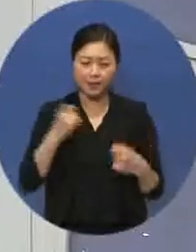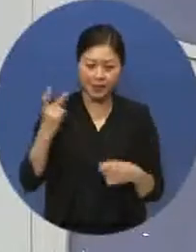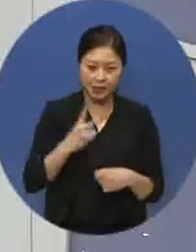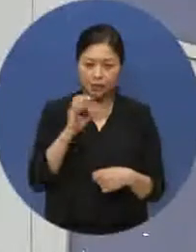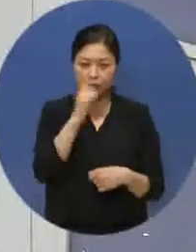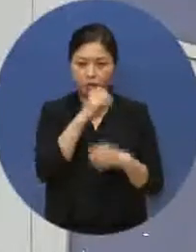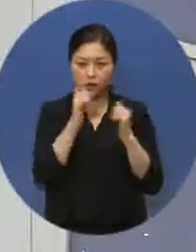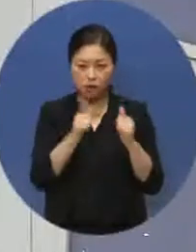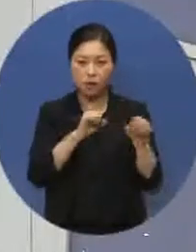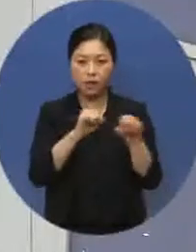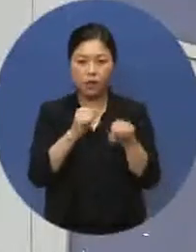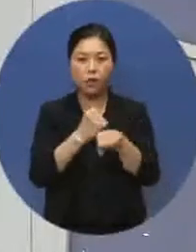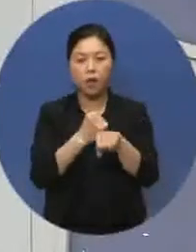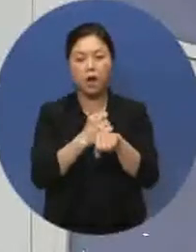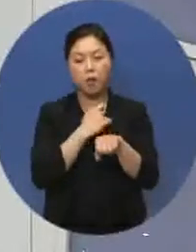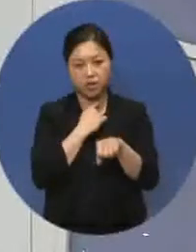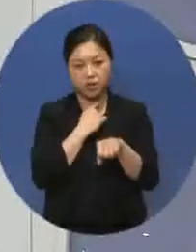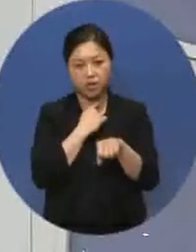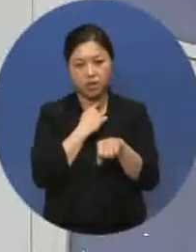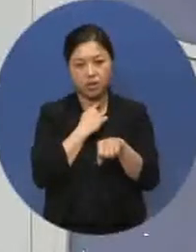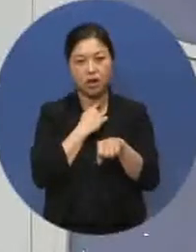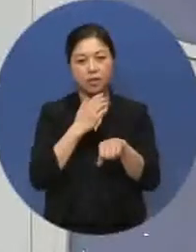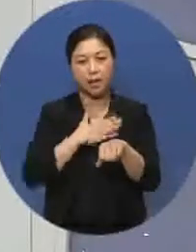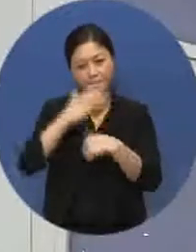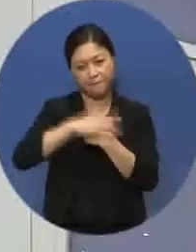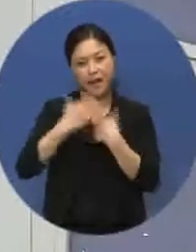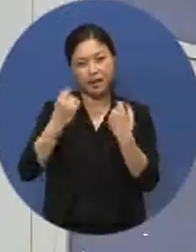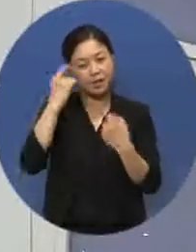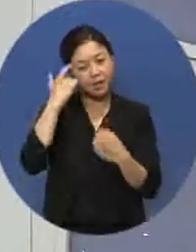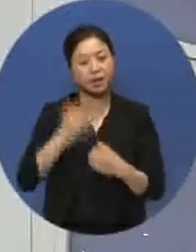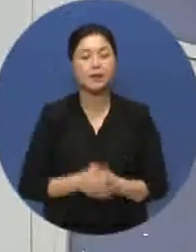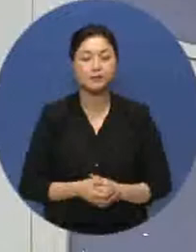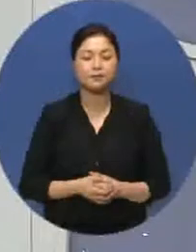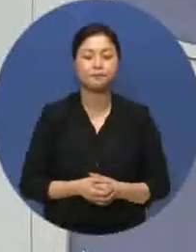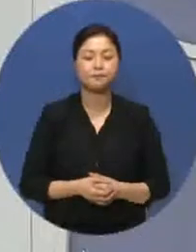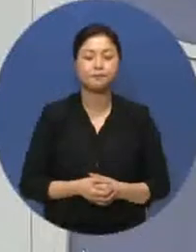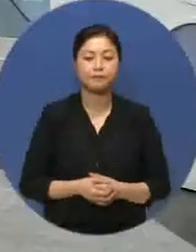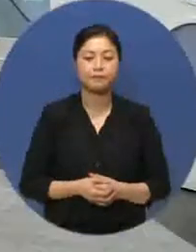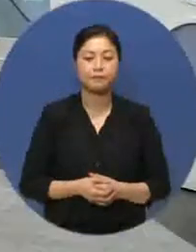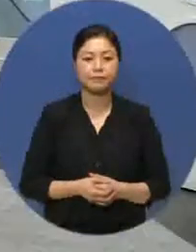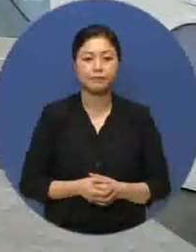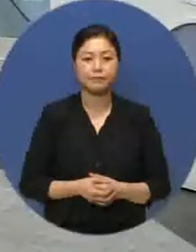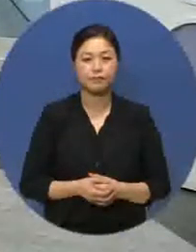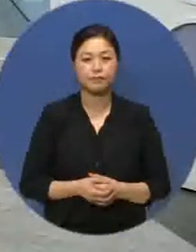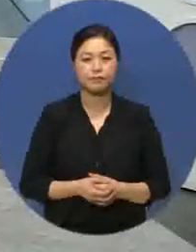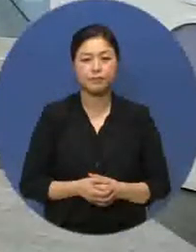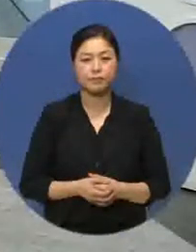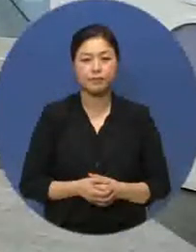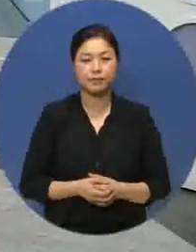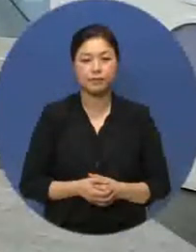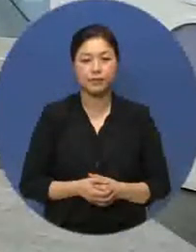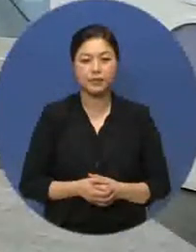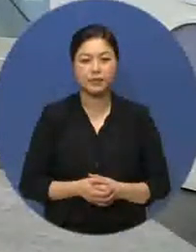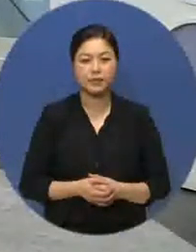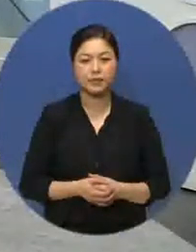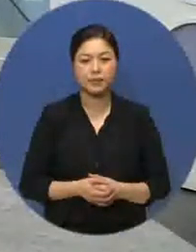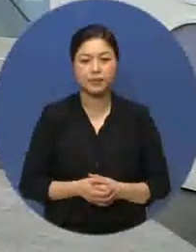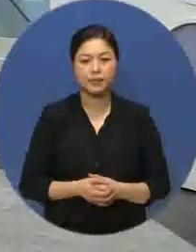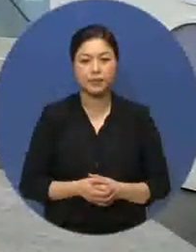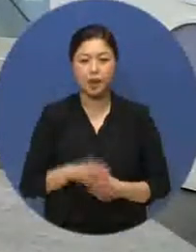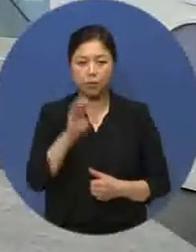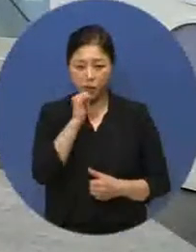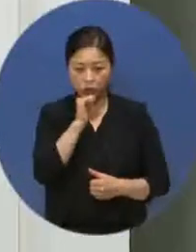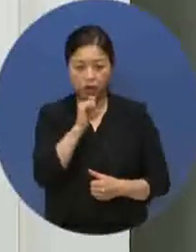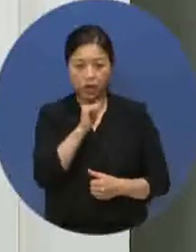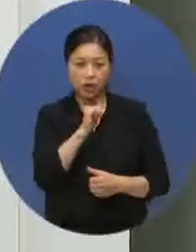해야 될 숙명적인 변호사이다라고 생각하고 있습니다. 예, 그 변호사 라이센스